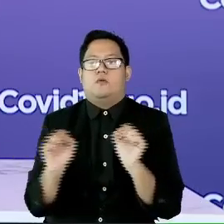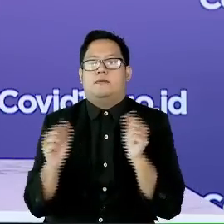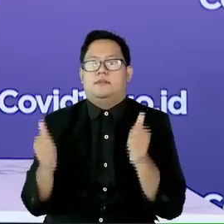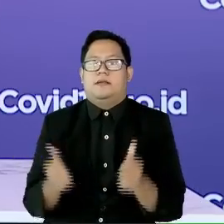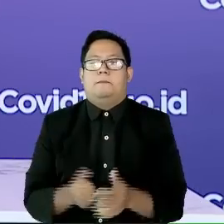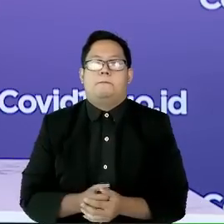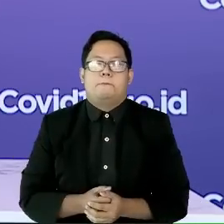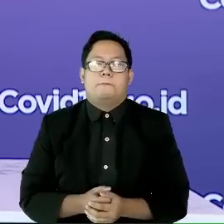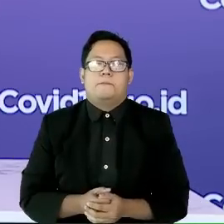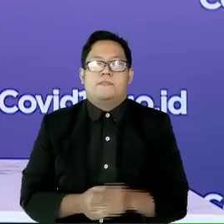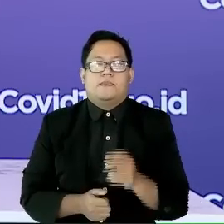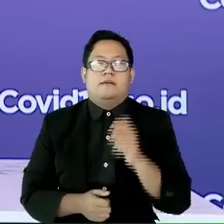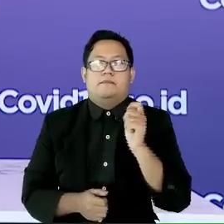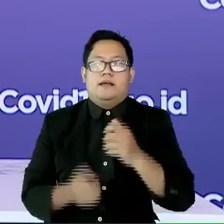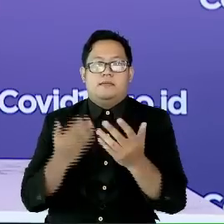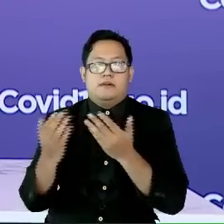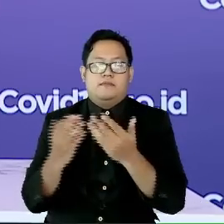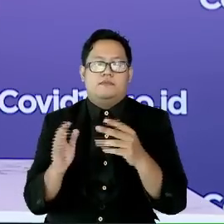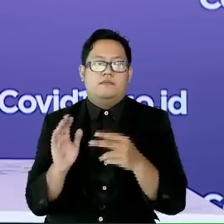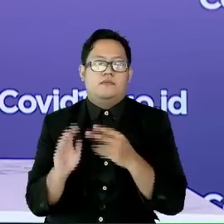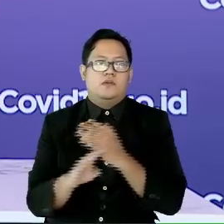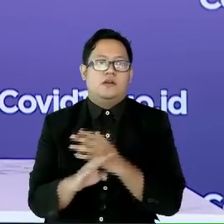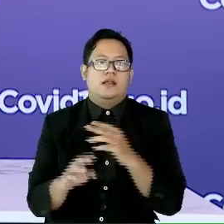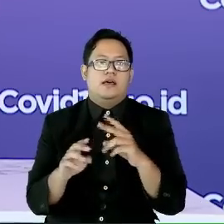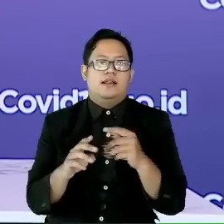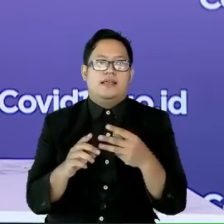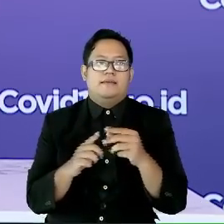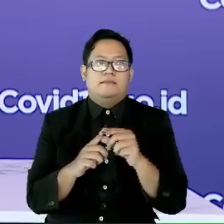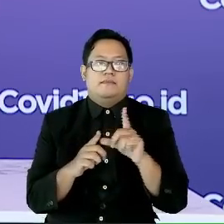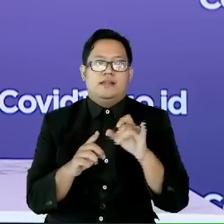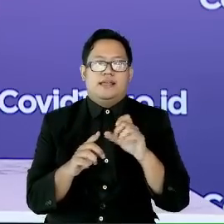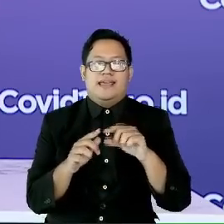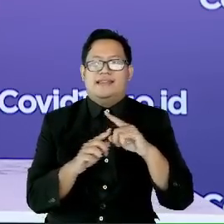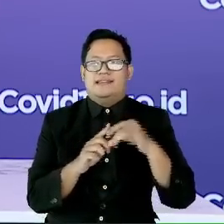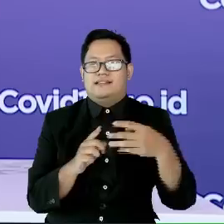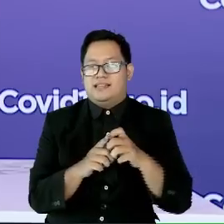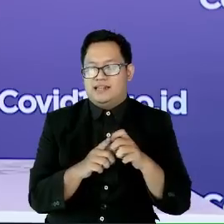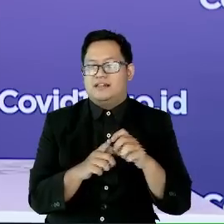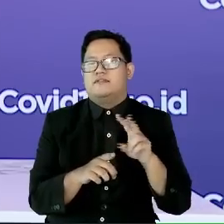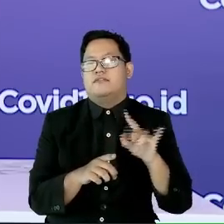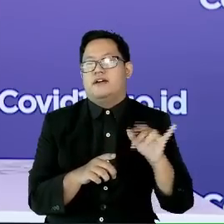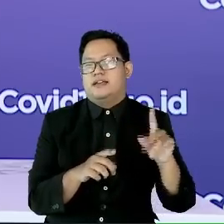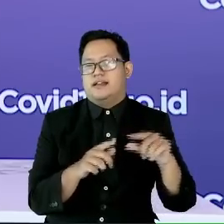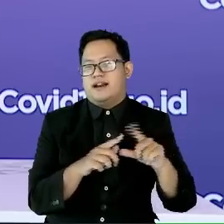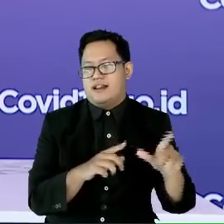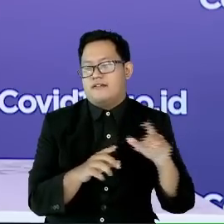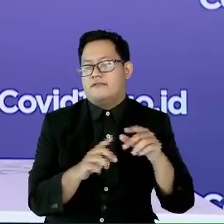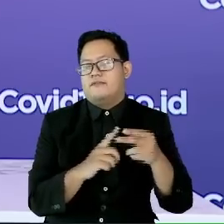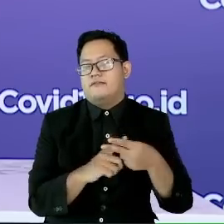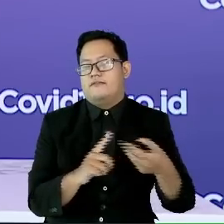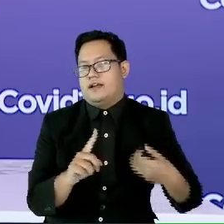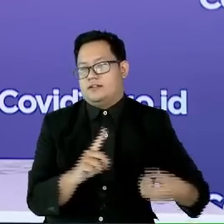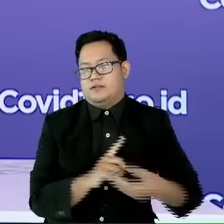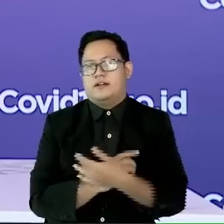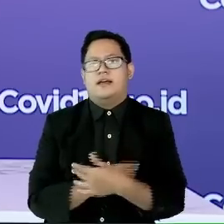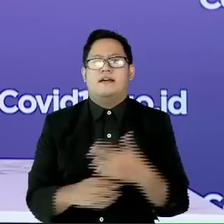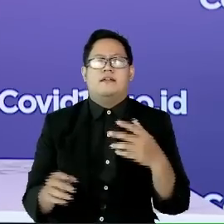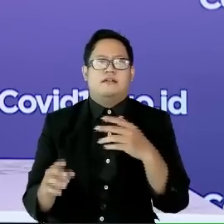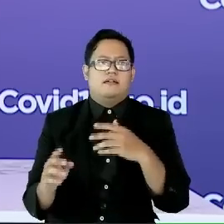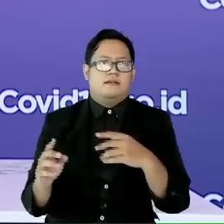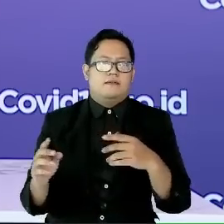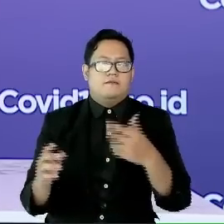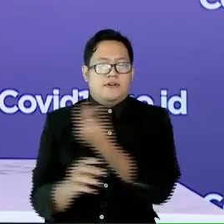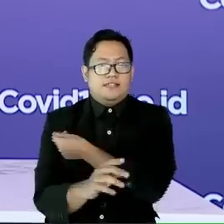yang menggunakan platform non-replicating viral vector. Vaksin Sputnik untuk masyarakat